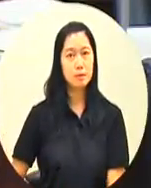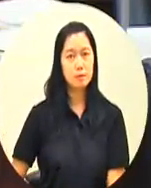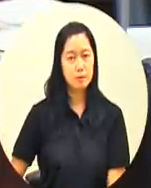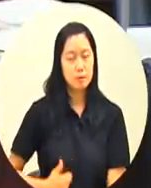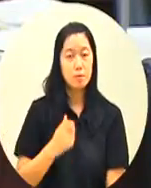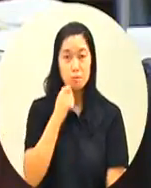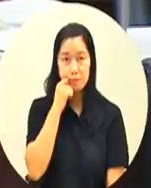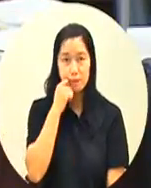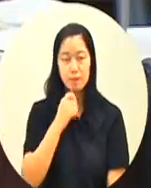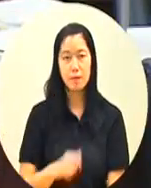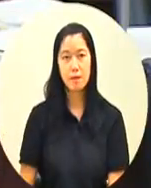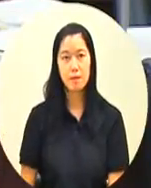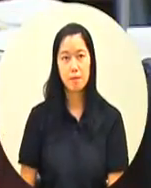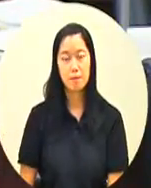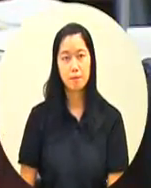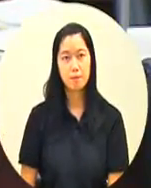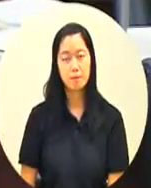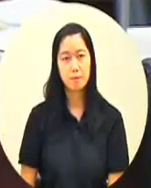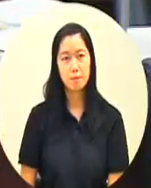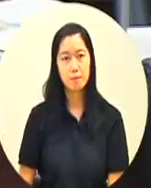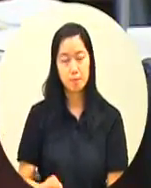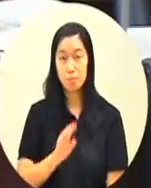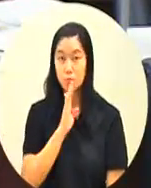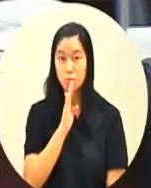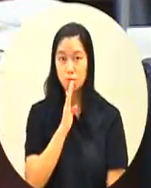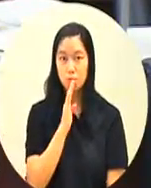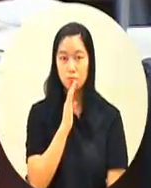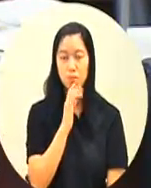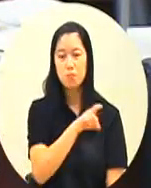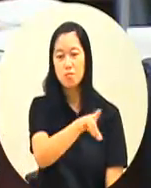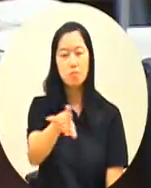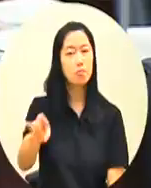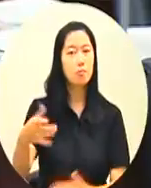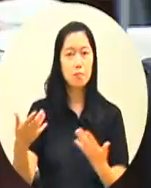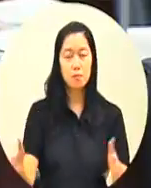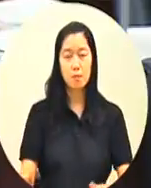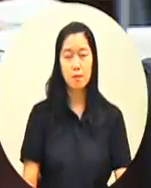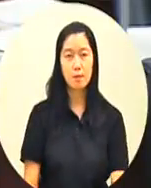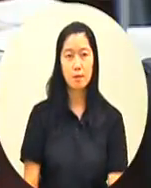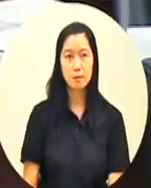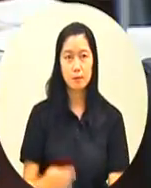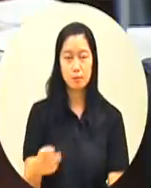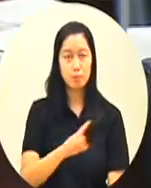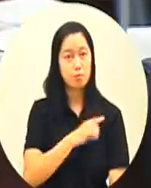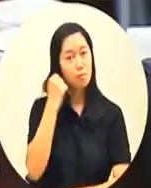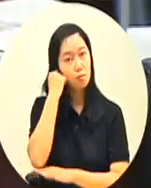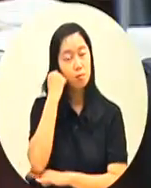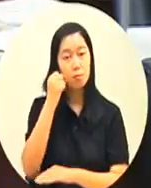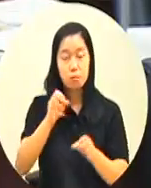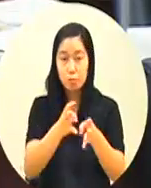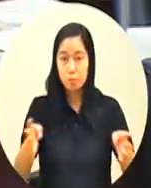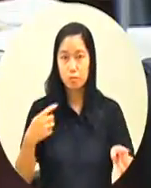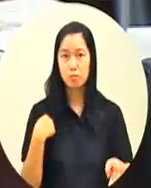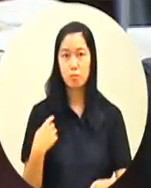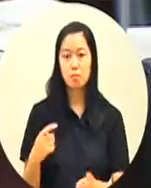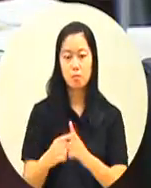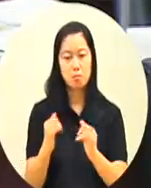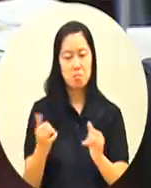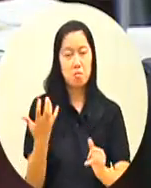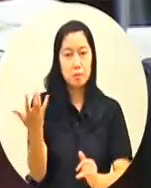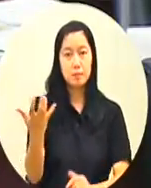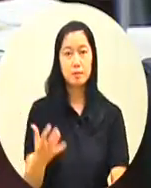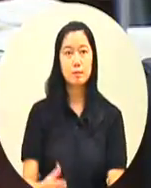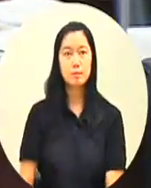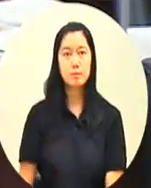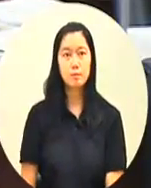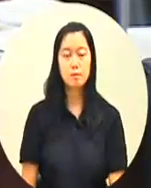难。所以伫遮是毋是？这是一个足普遍的现象，而且一般的自用住宅、一般的小市民其实是多数的。大